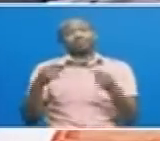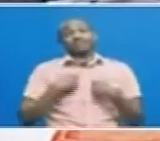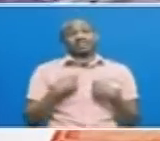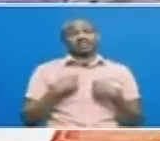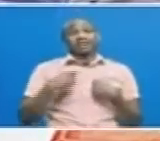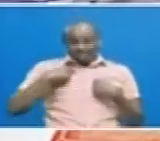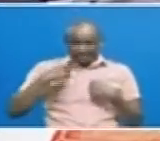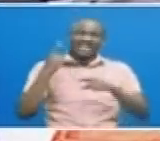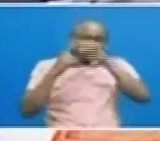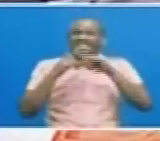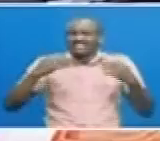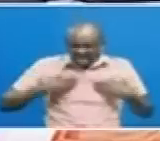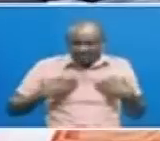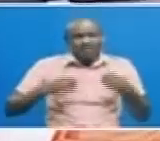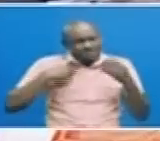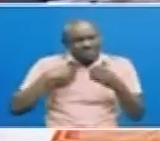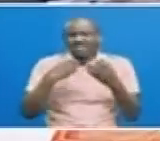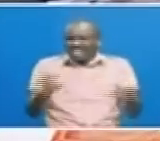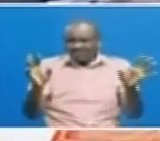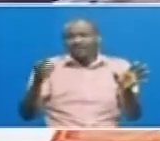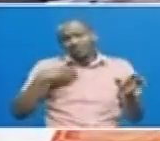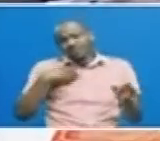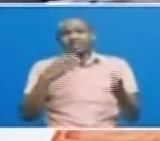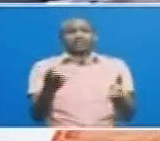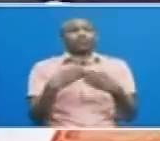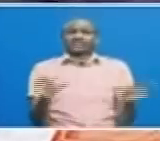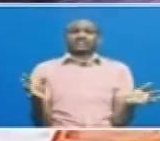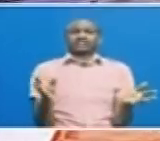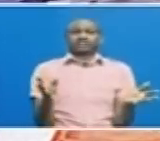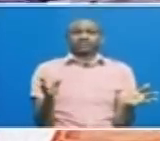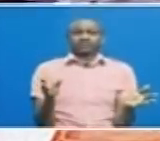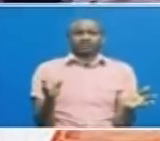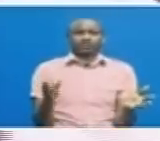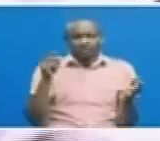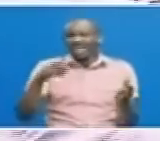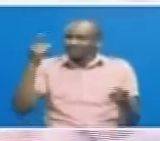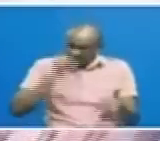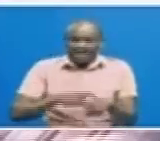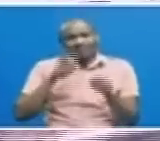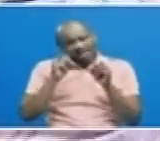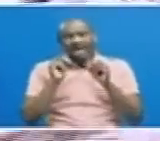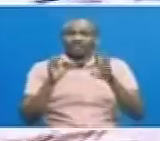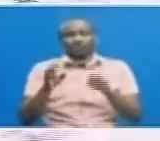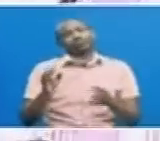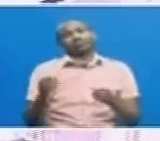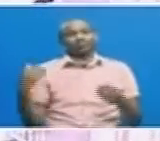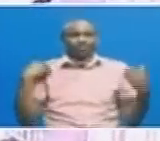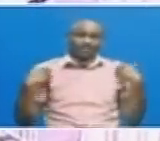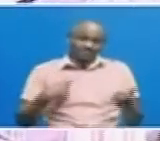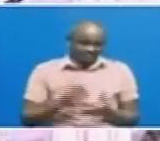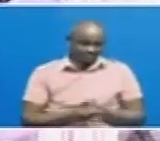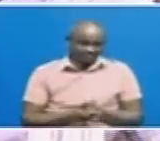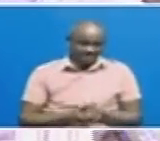Shauri ujusi ni naye, sasa nikuwacho na mna hiyo, itasorota hapa. Shauri za zote sina kindizo na kanzu. Licha